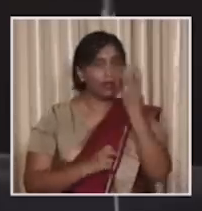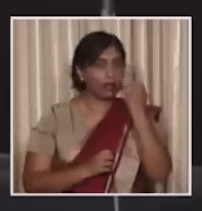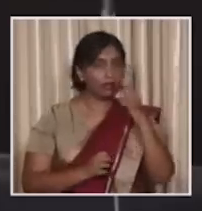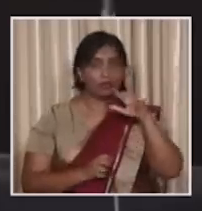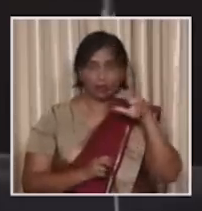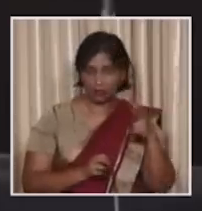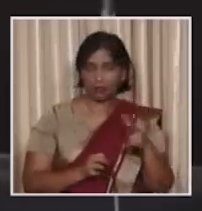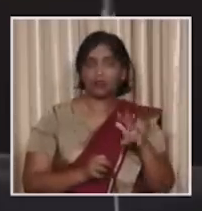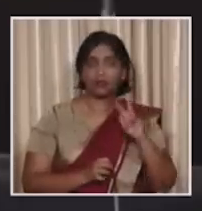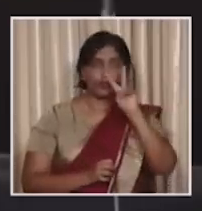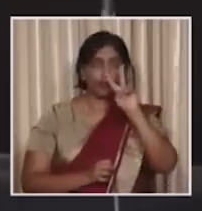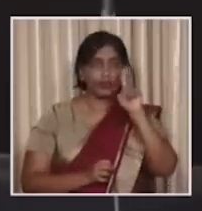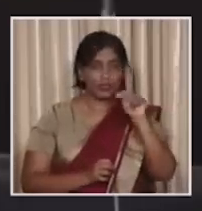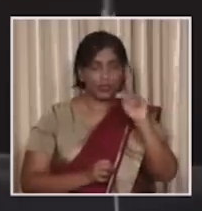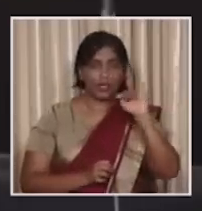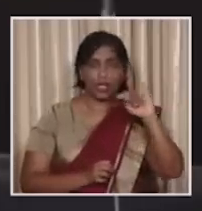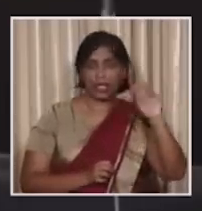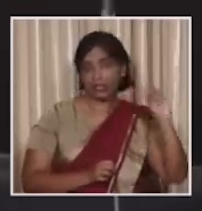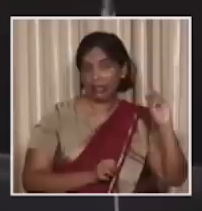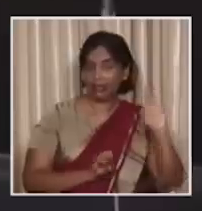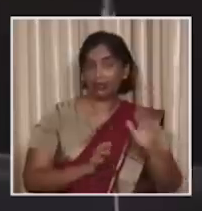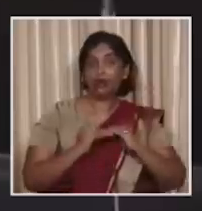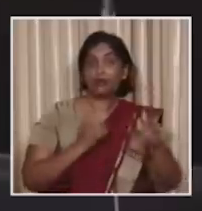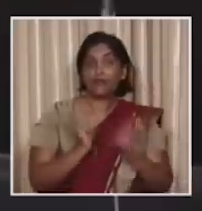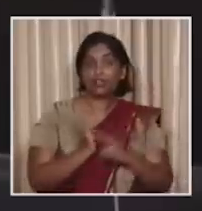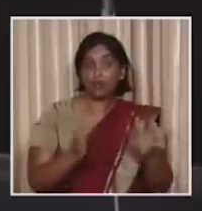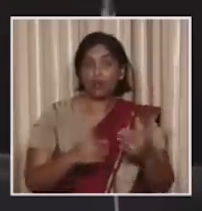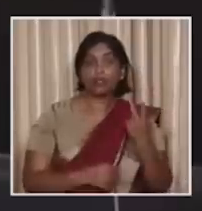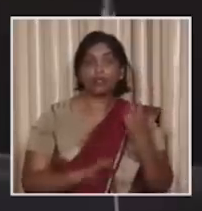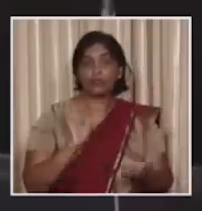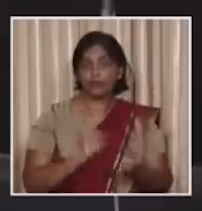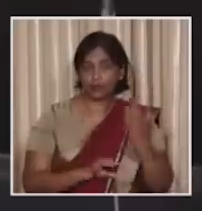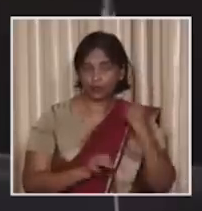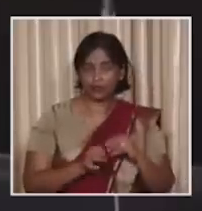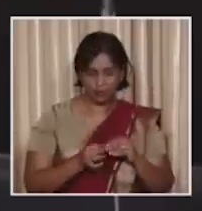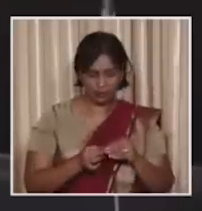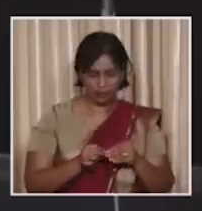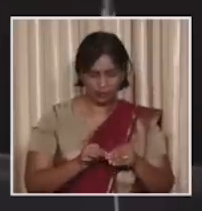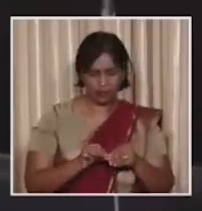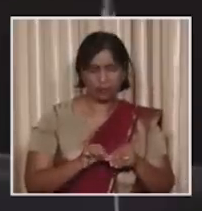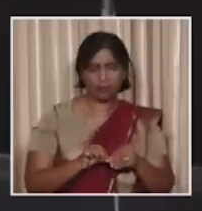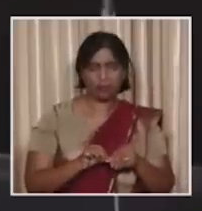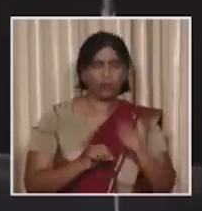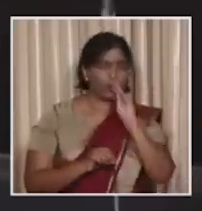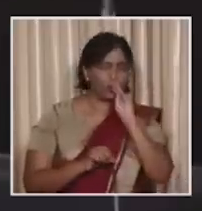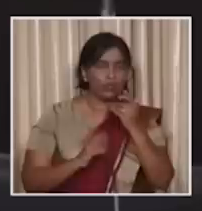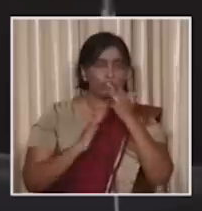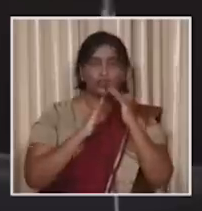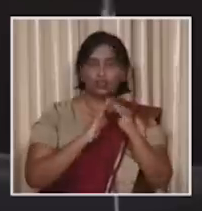4800 21/6/30ට වුණාට ඊට පස්සේ ඇතිවෙච්ච පුරප්පාඩු ගන්න 2000කට වැඩි. එතකොට යන්තමින්